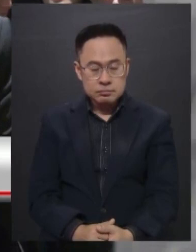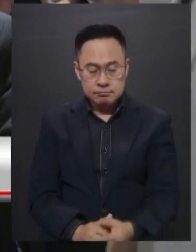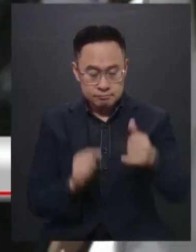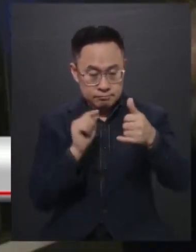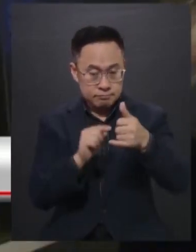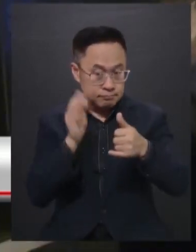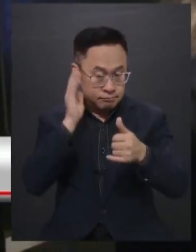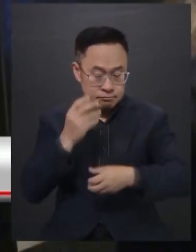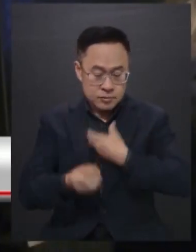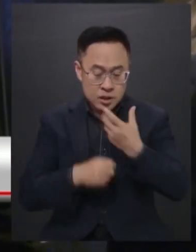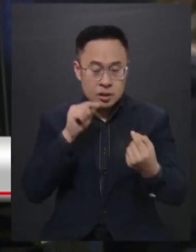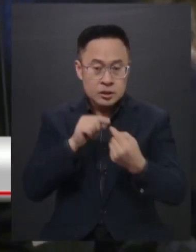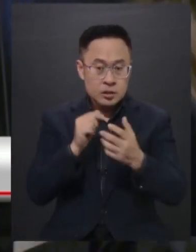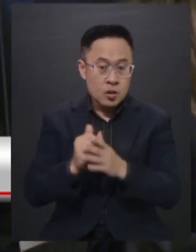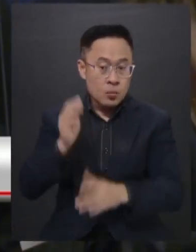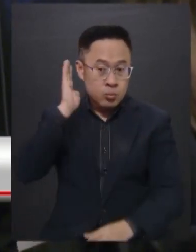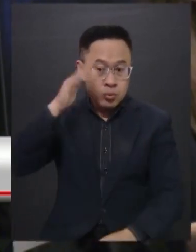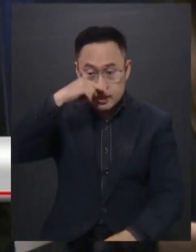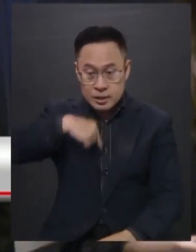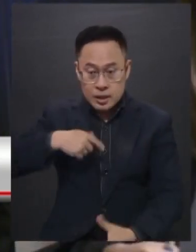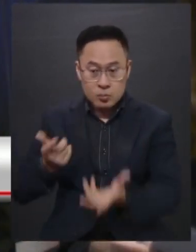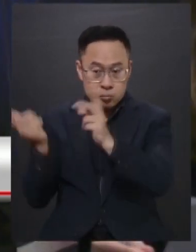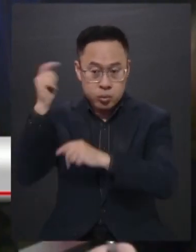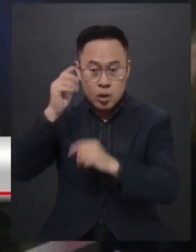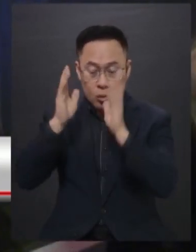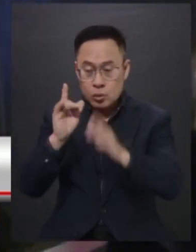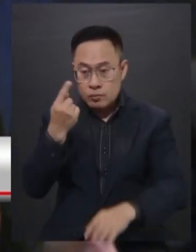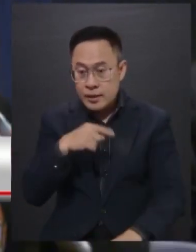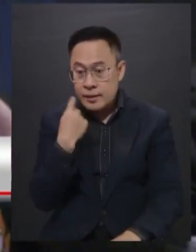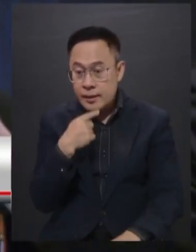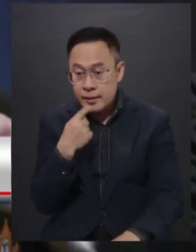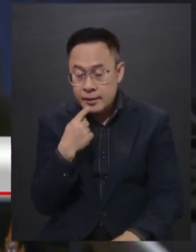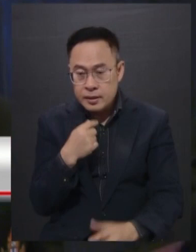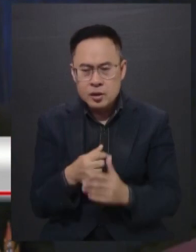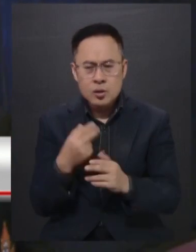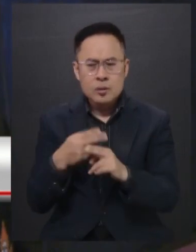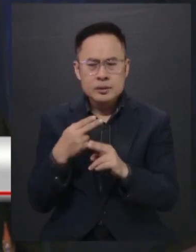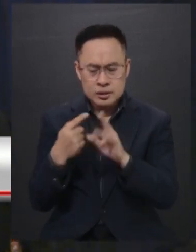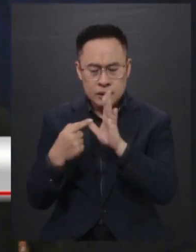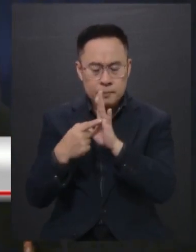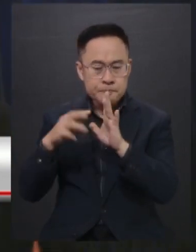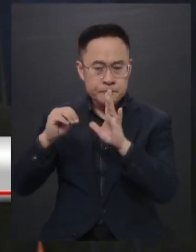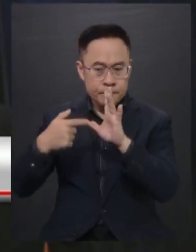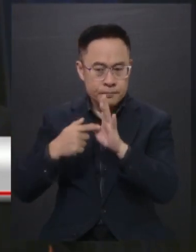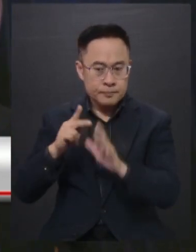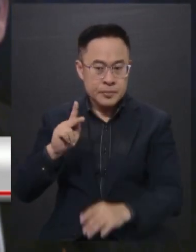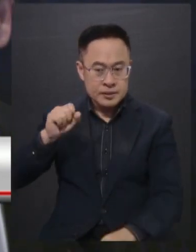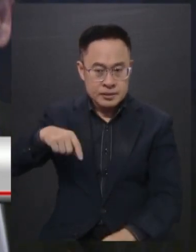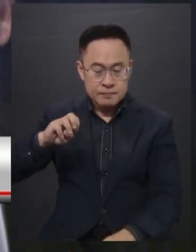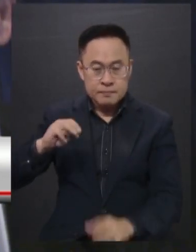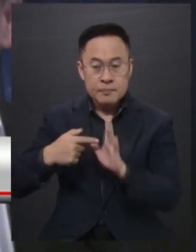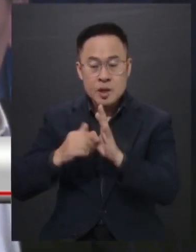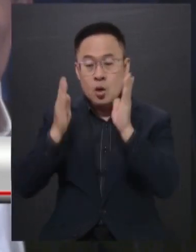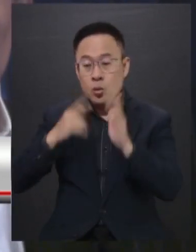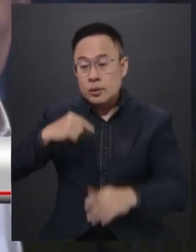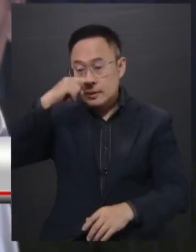ถึงนักเทนนิสชายไทยที่มีแววน่าจับตามองโดยยกให้แม็กซิมัสพราพลโจนส์นี่เป็นลูกครึ่ง